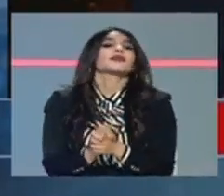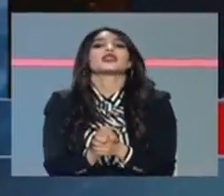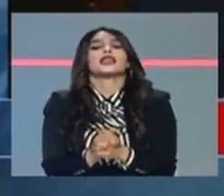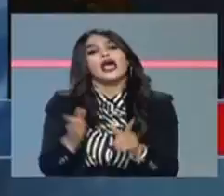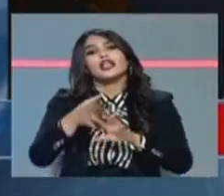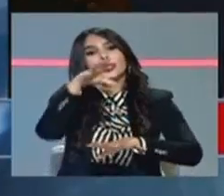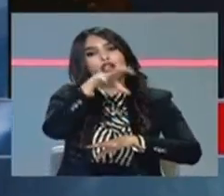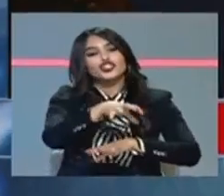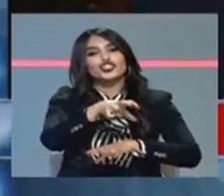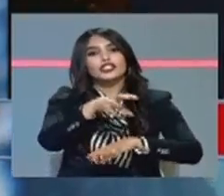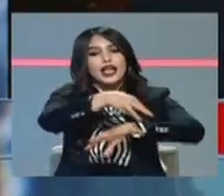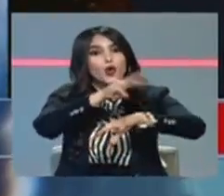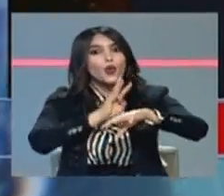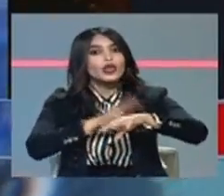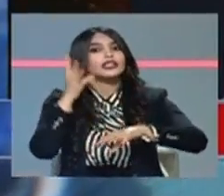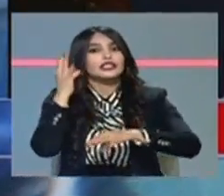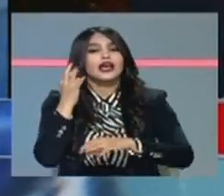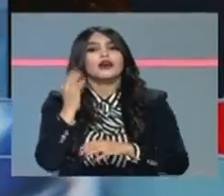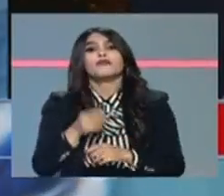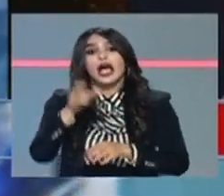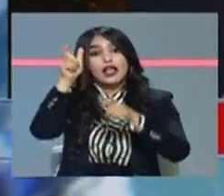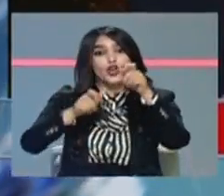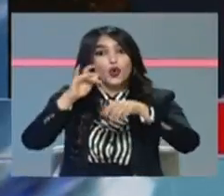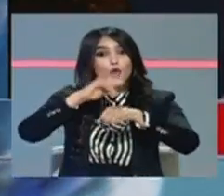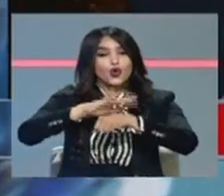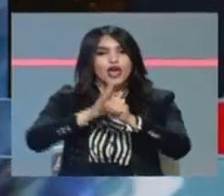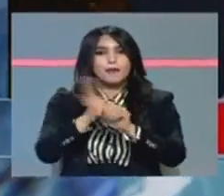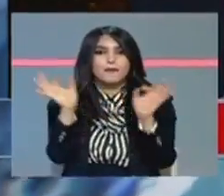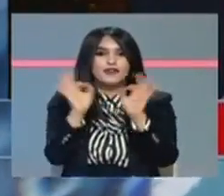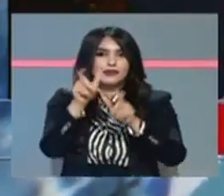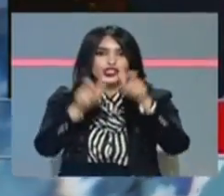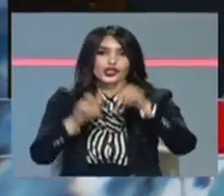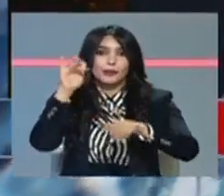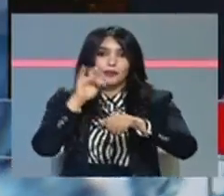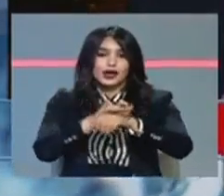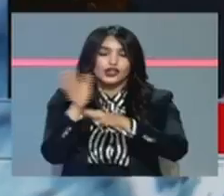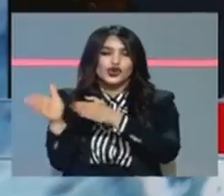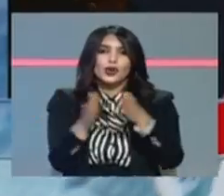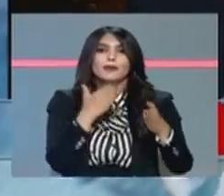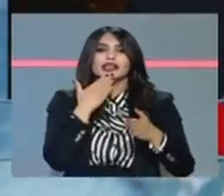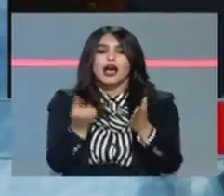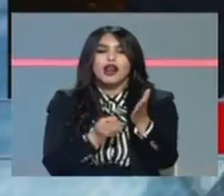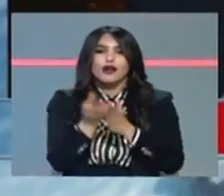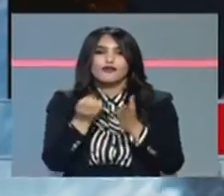الجهة تعود إلى مرحلة الصفر. شكرا جزيلا لك مراسلة الأخبار نادية رتيبي على كل هذه المعطيات.